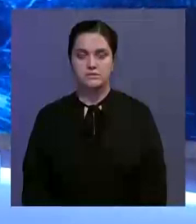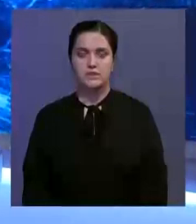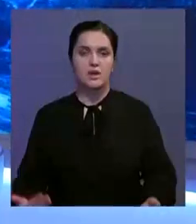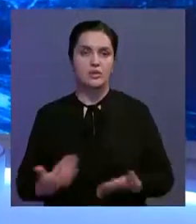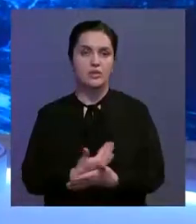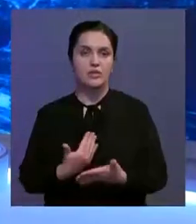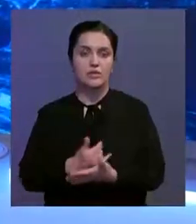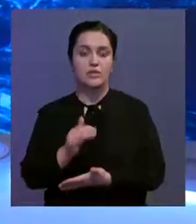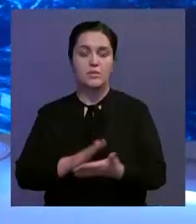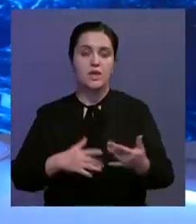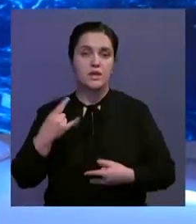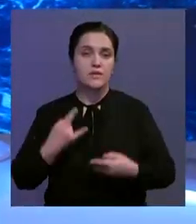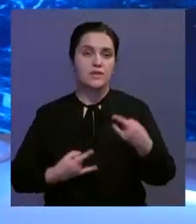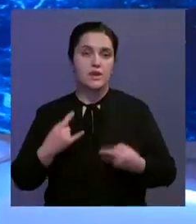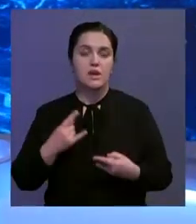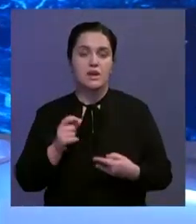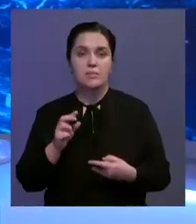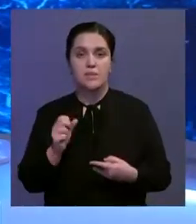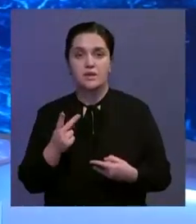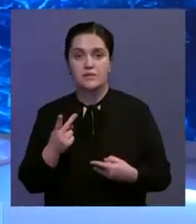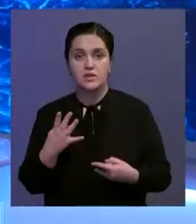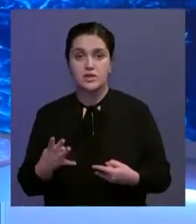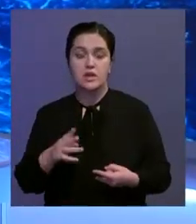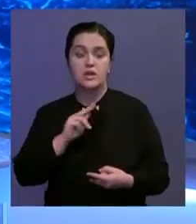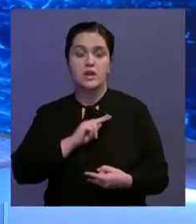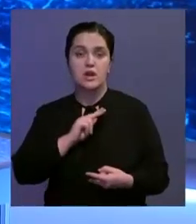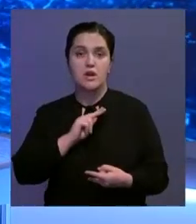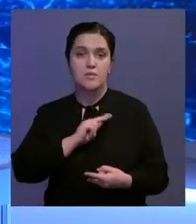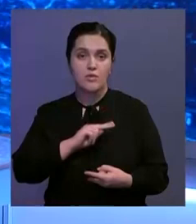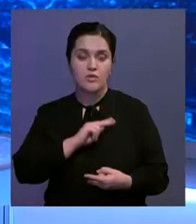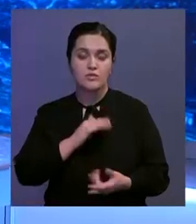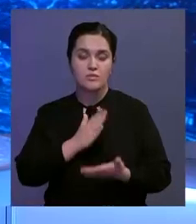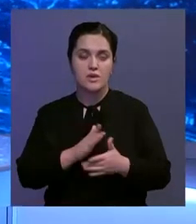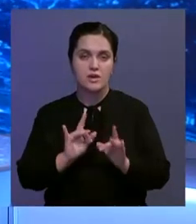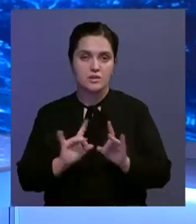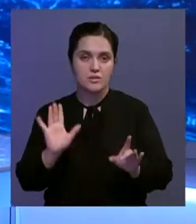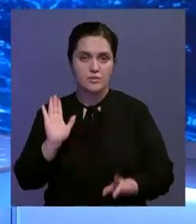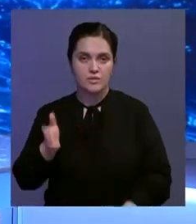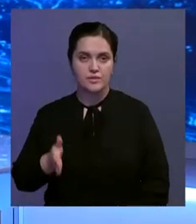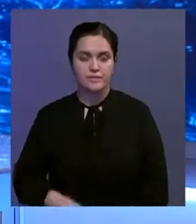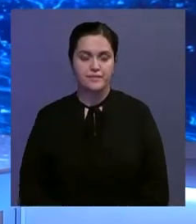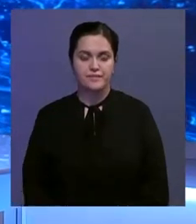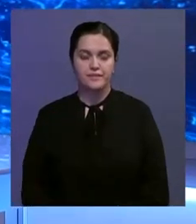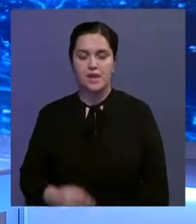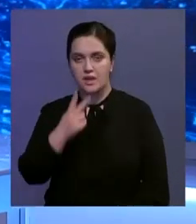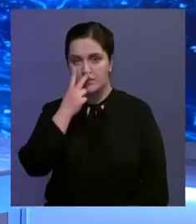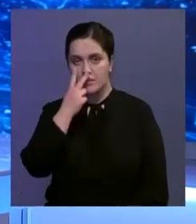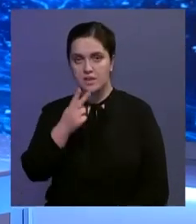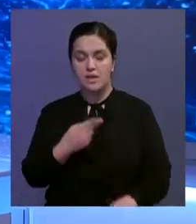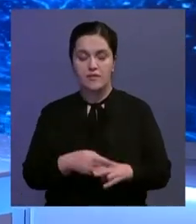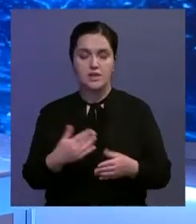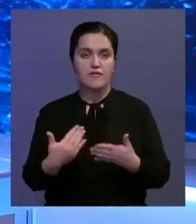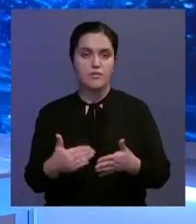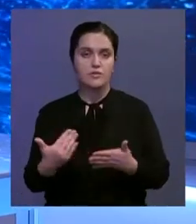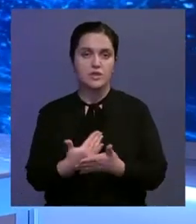Новости продолжают эфир канала Хабар 24. В студии работают Виктория Антонишина и я, Вера Захарчук. Здравствуйте. Смотрите выпуски.